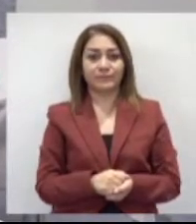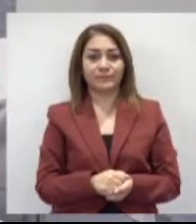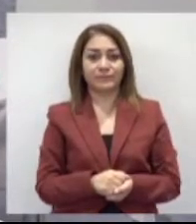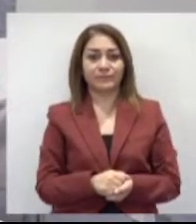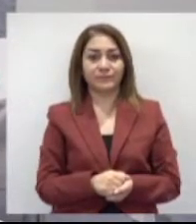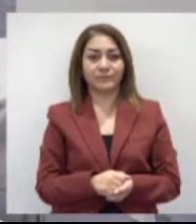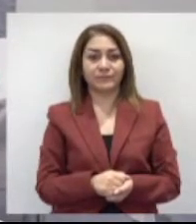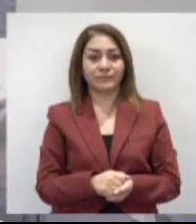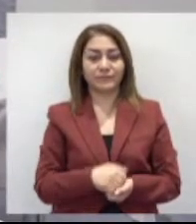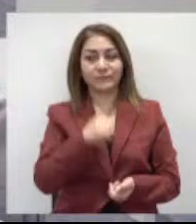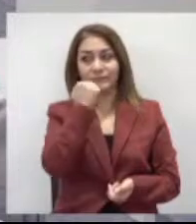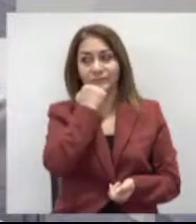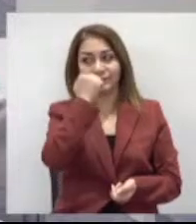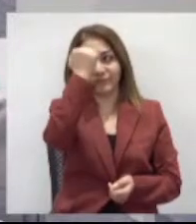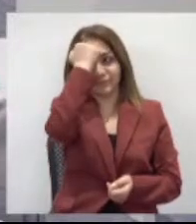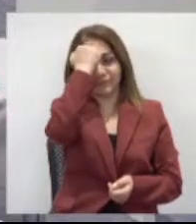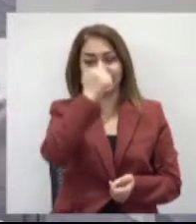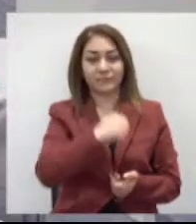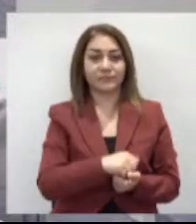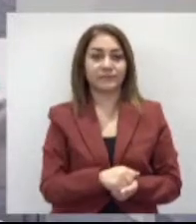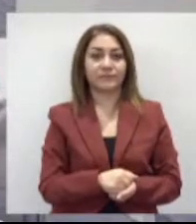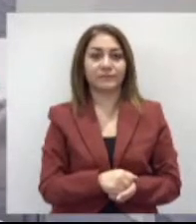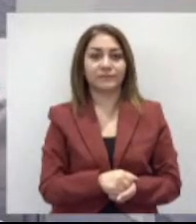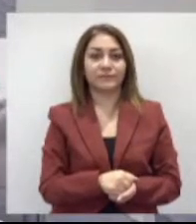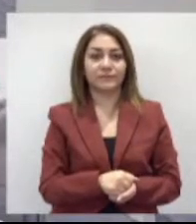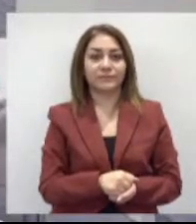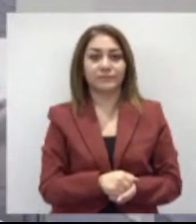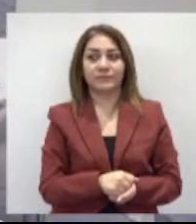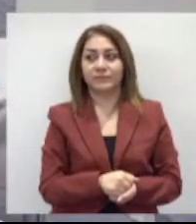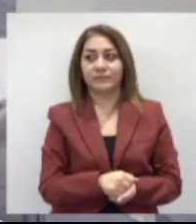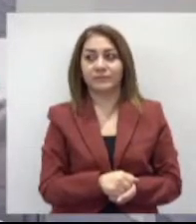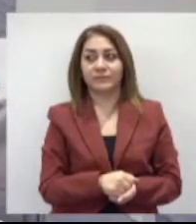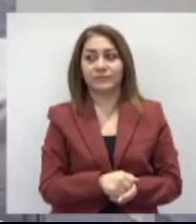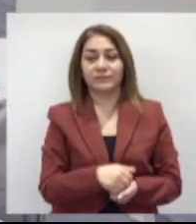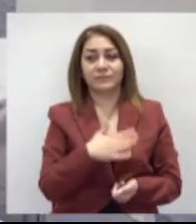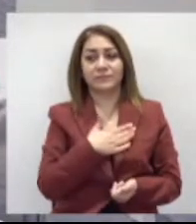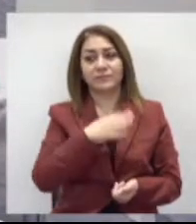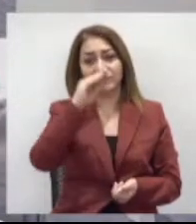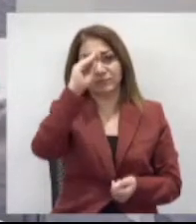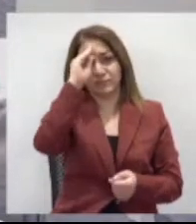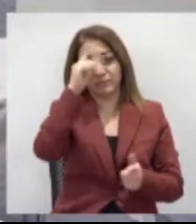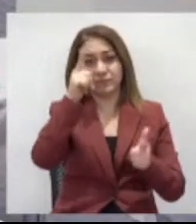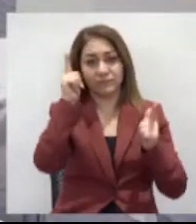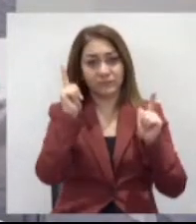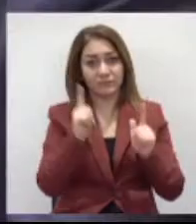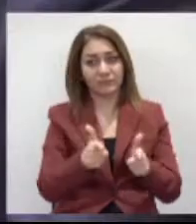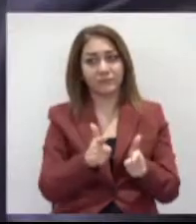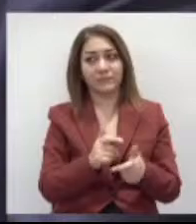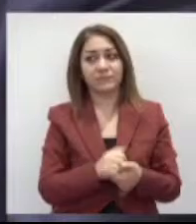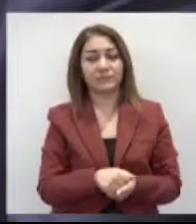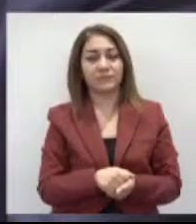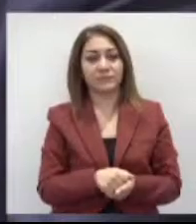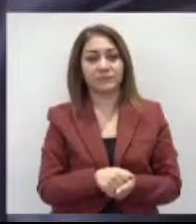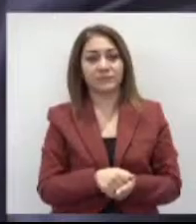Շատ լավ, շնորհակալություն։ Եկեք, ես էլ կողմնակից եմ այն մոտեցման, որ